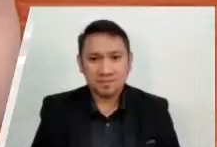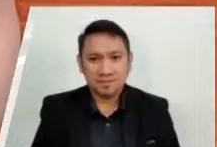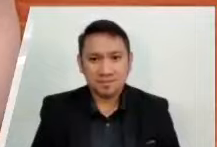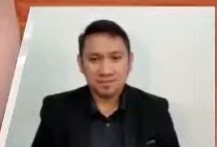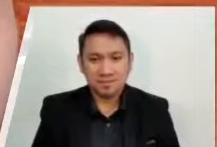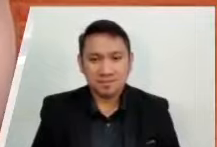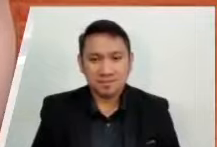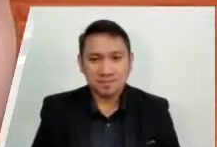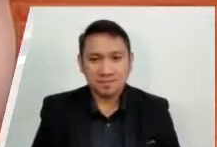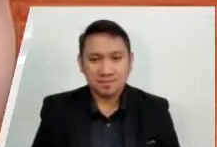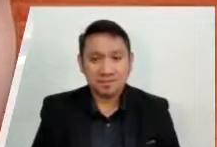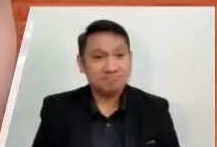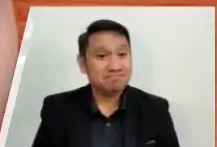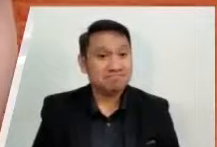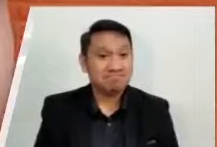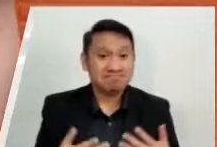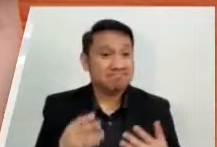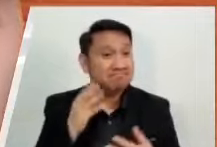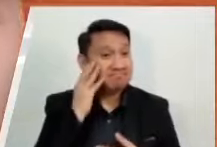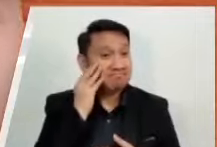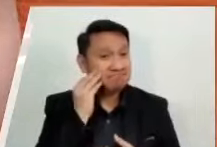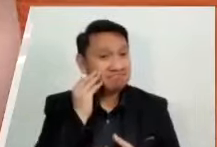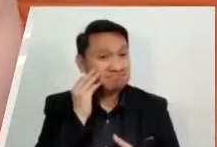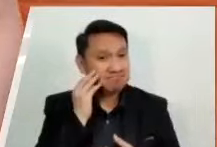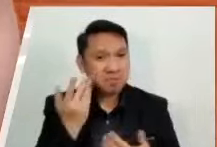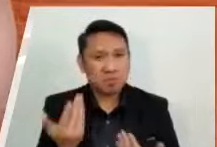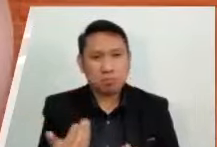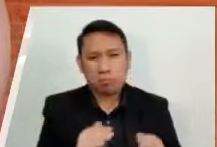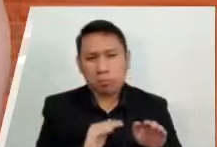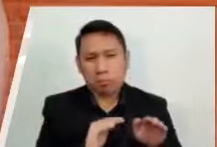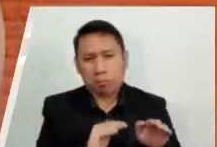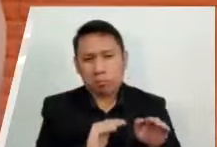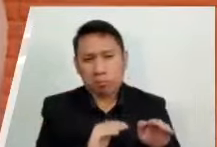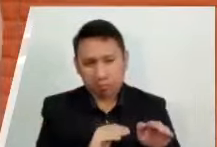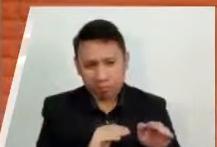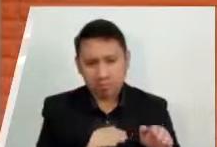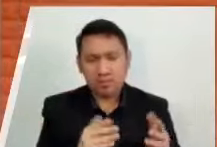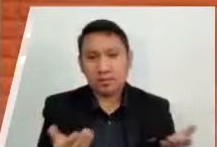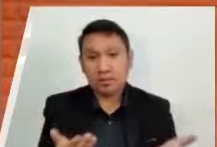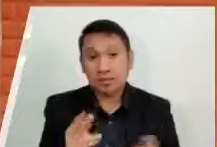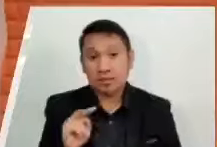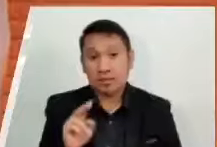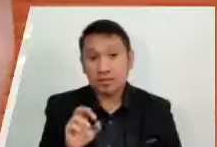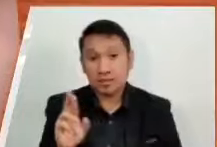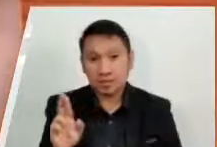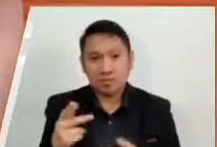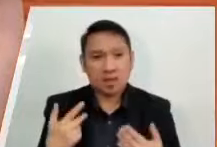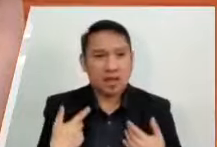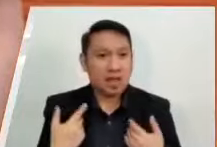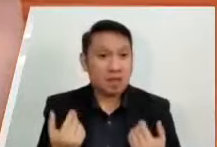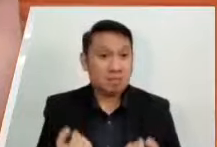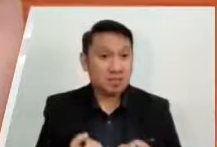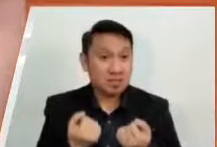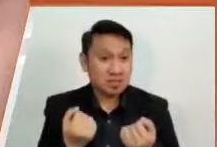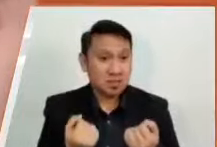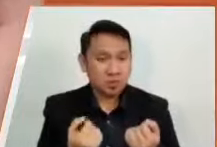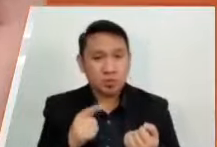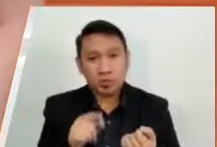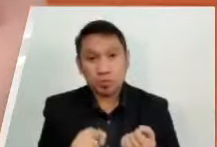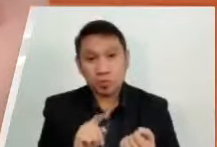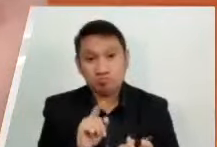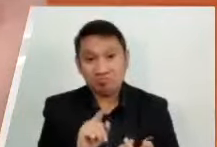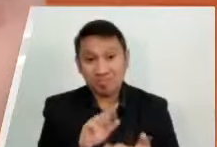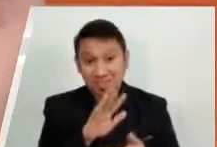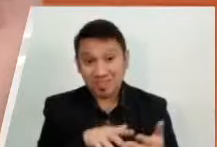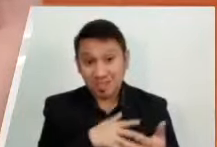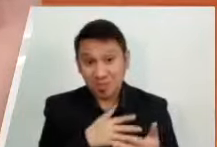Dahil sa nararanasang hebigat na traffic sa Metro Manila, ay minumungkahi na i-adjust ang oras ng operasyon ng malls.